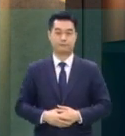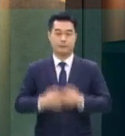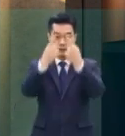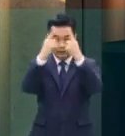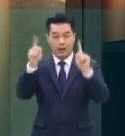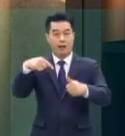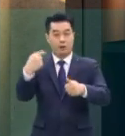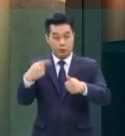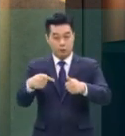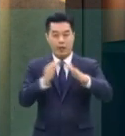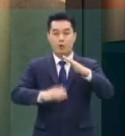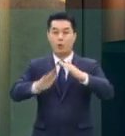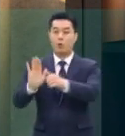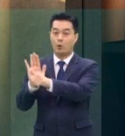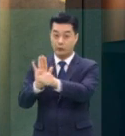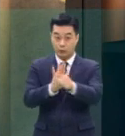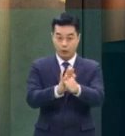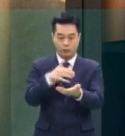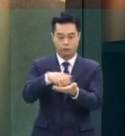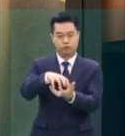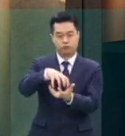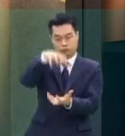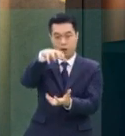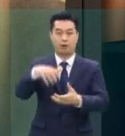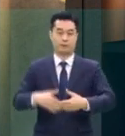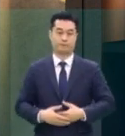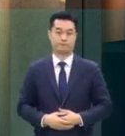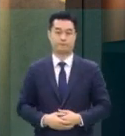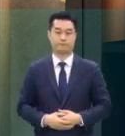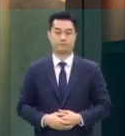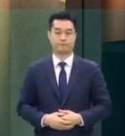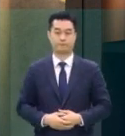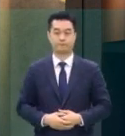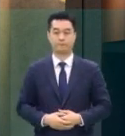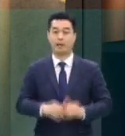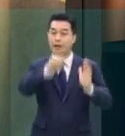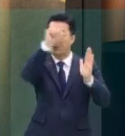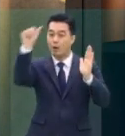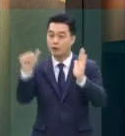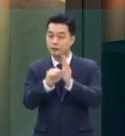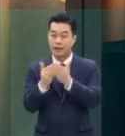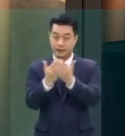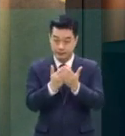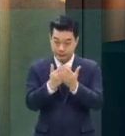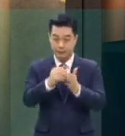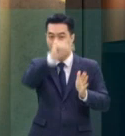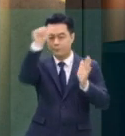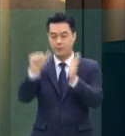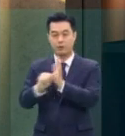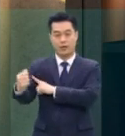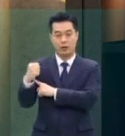대학교육의 00 지원도 획기적으로 늘리게 씁니다 평생학습 평생